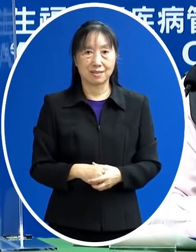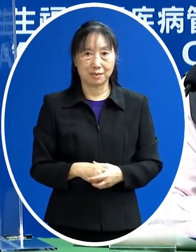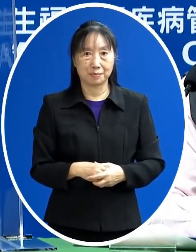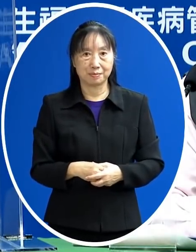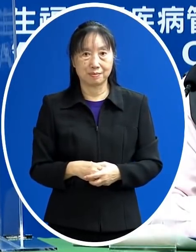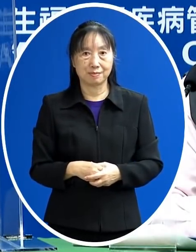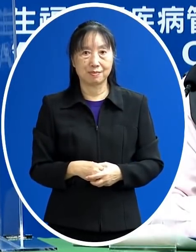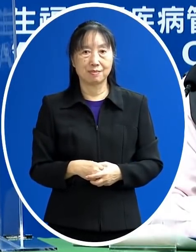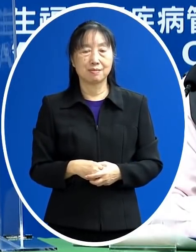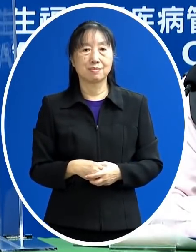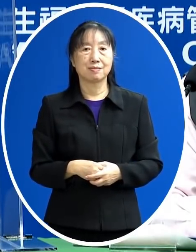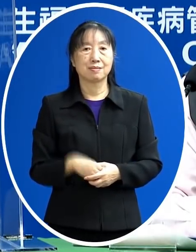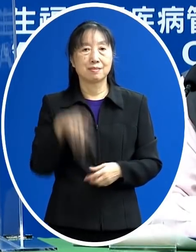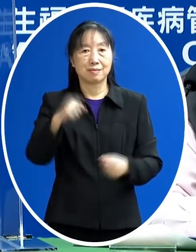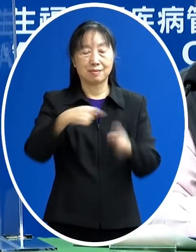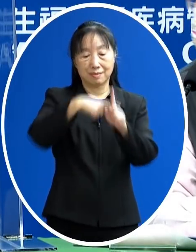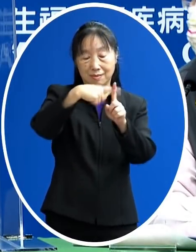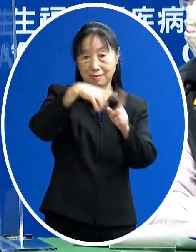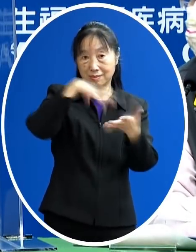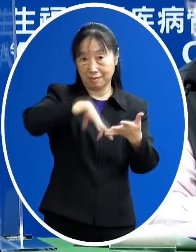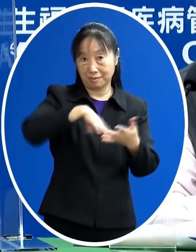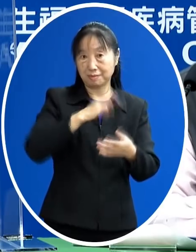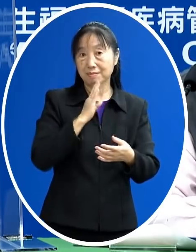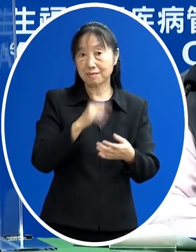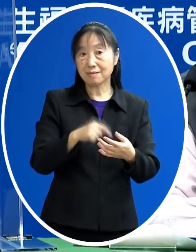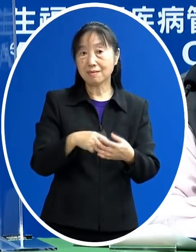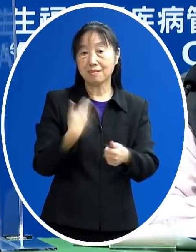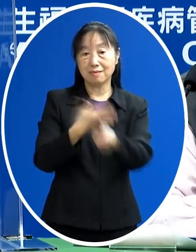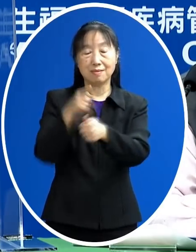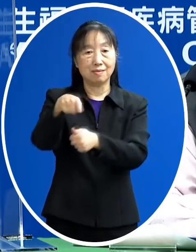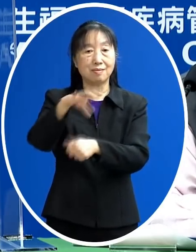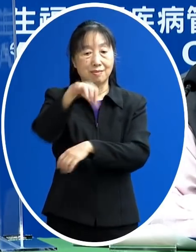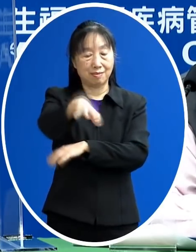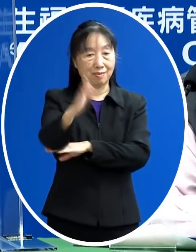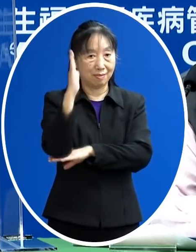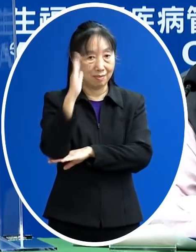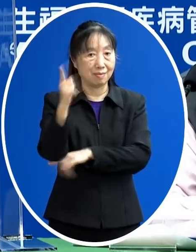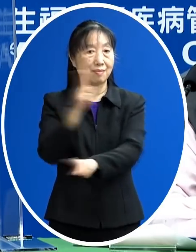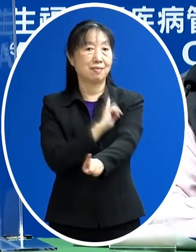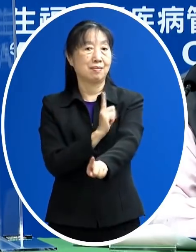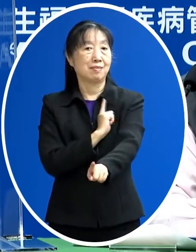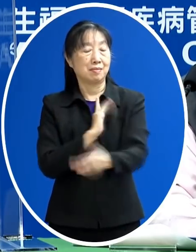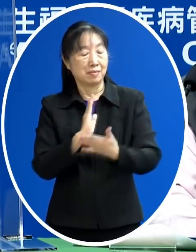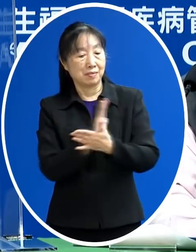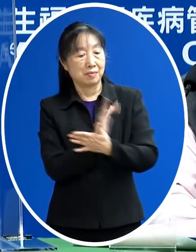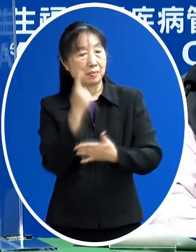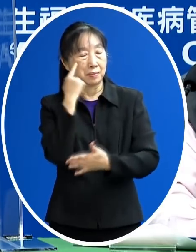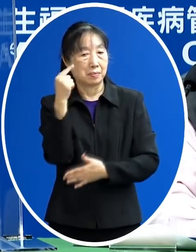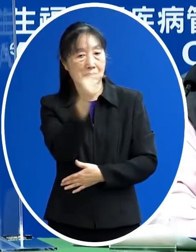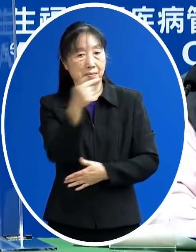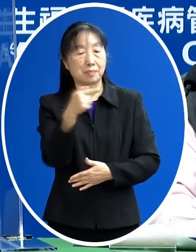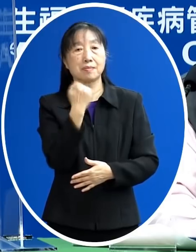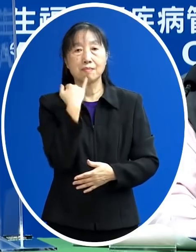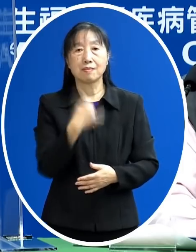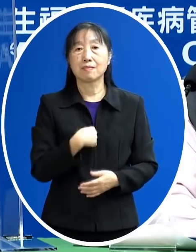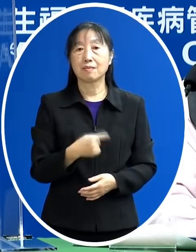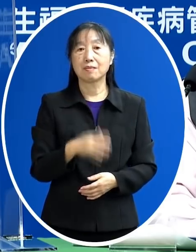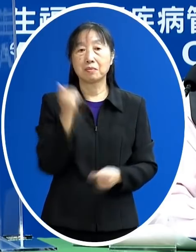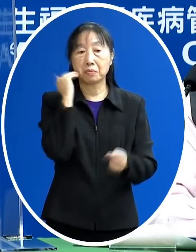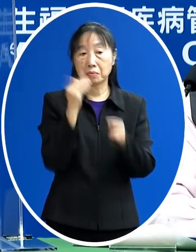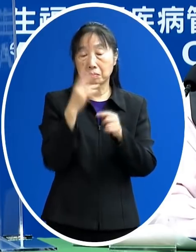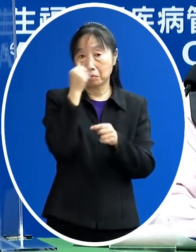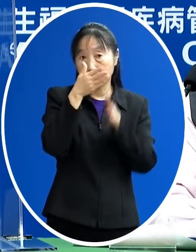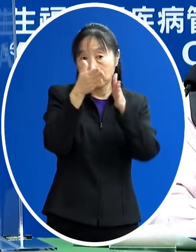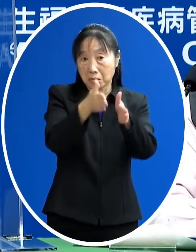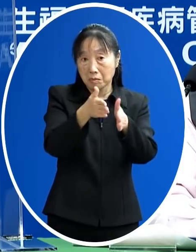在这个级里面的哈，是让地方政府有一个弹性，好，当然是有特别规定的严格，那希望来